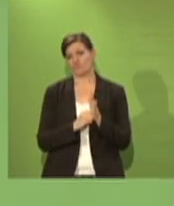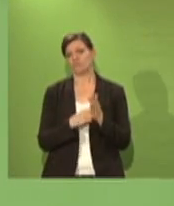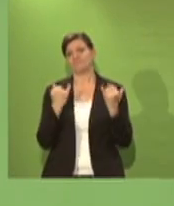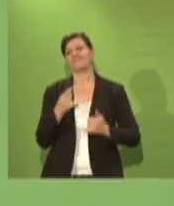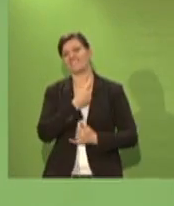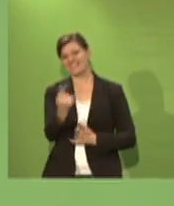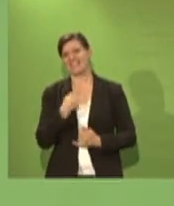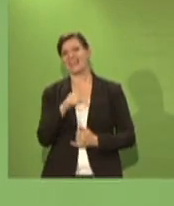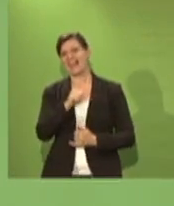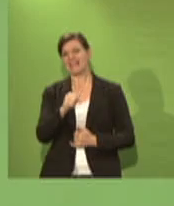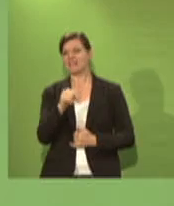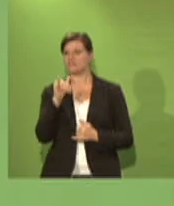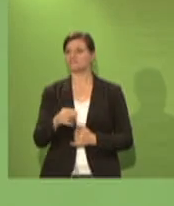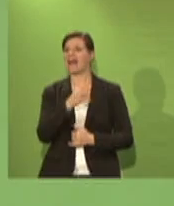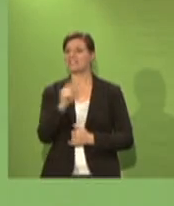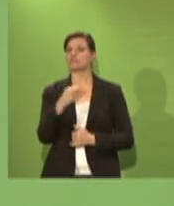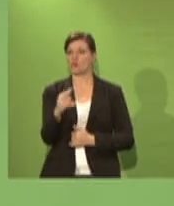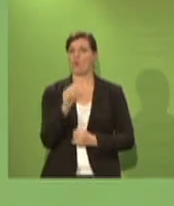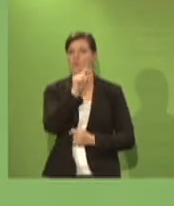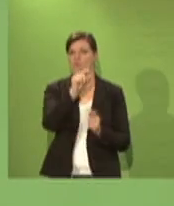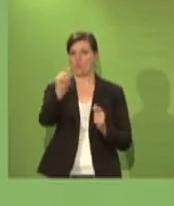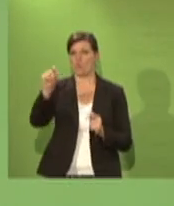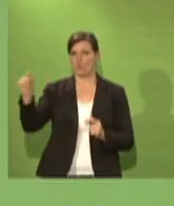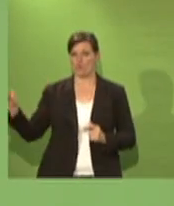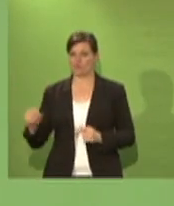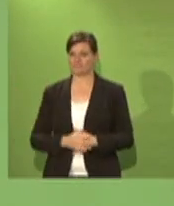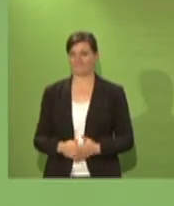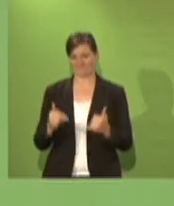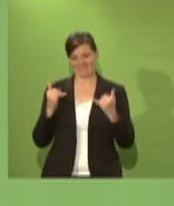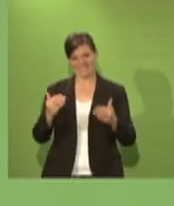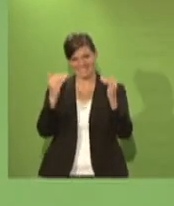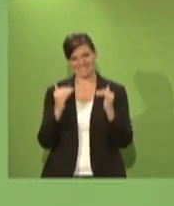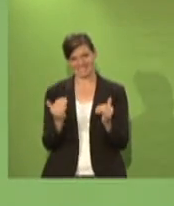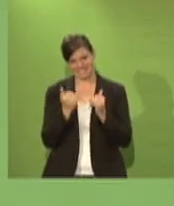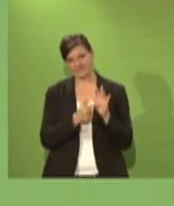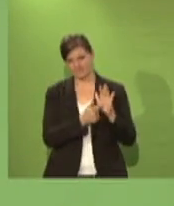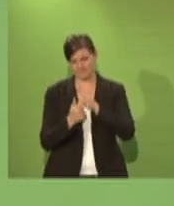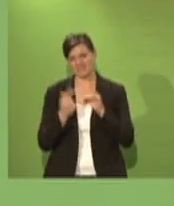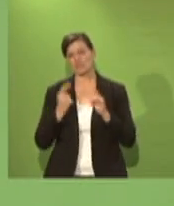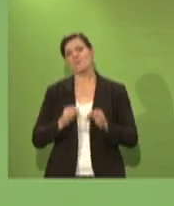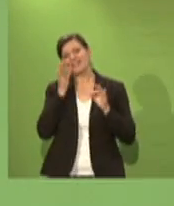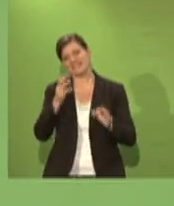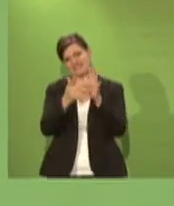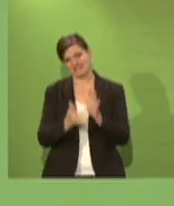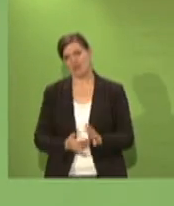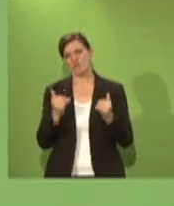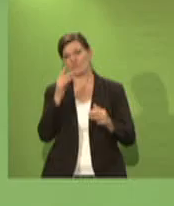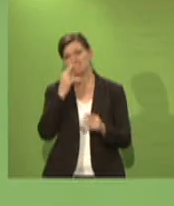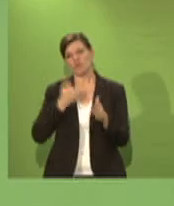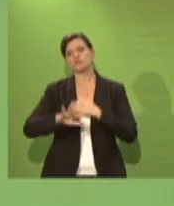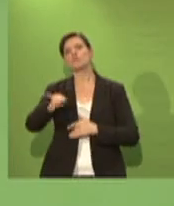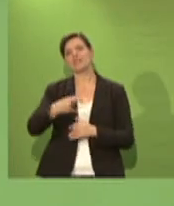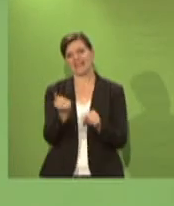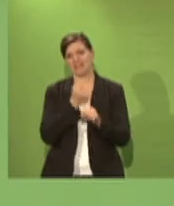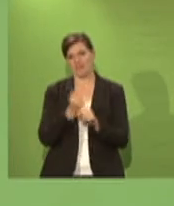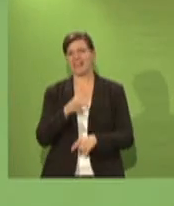LAG 1.000 Euro zur Verfügung. Und hier kommt das, was ich gestern gesagt habe, hier müsste man mal gucken, wie wir dann mal mit Projekt arbeiten. Also wenn